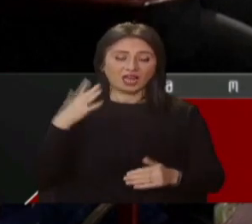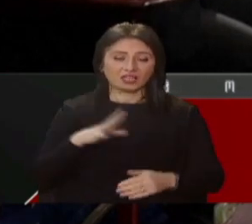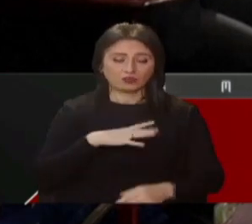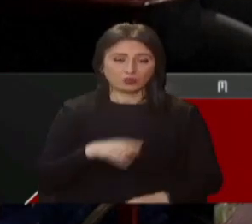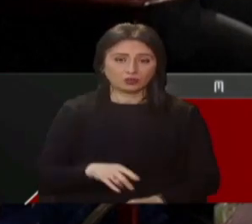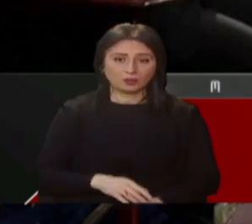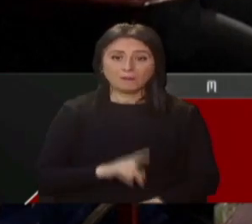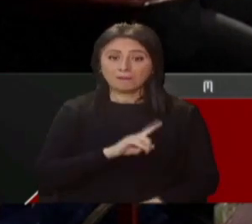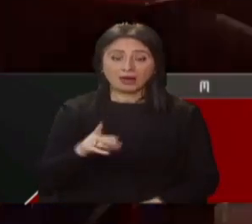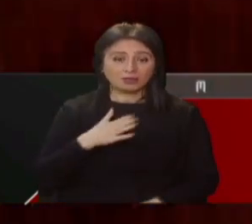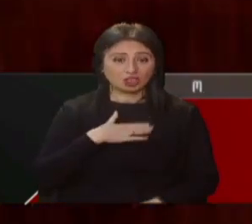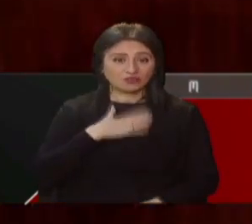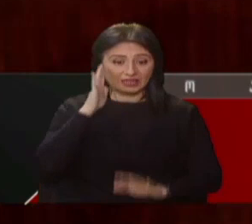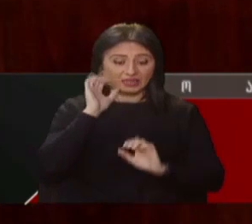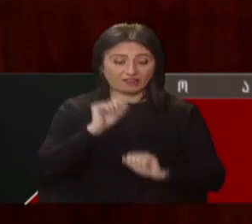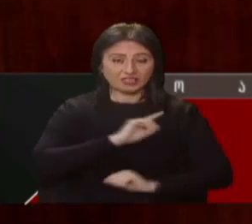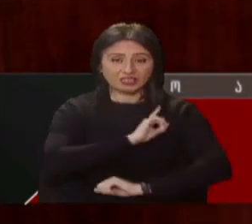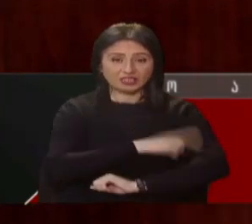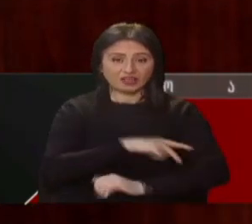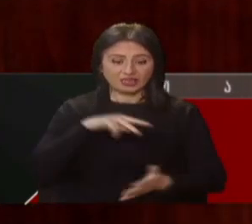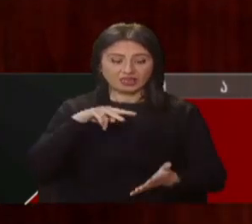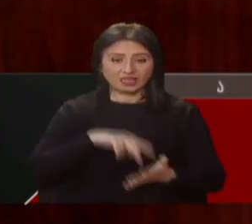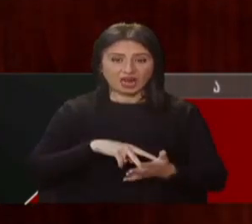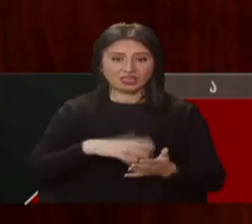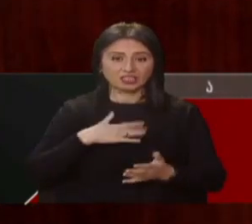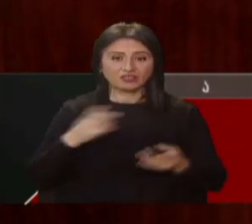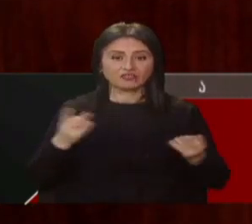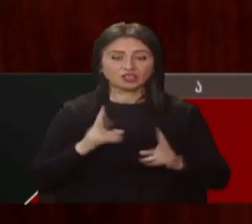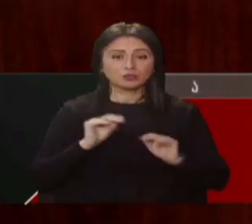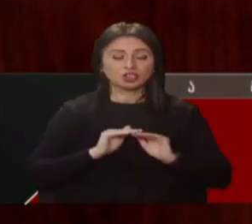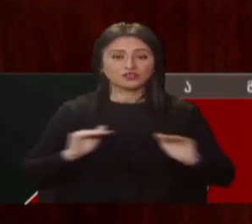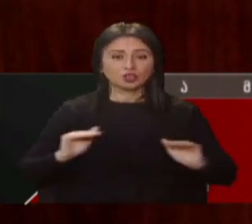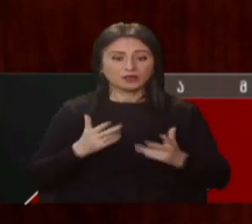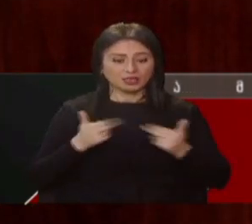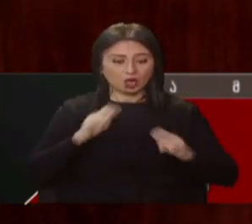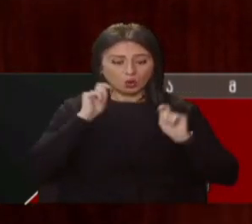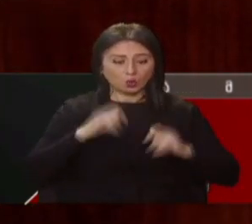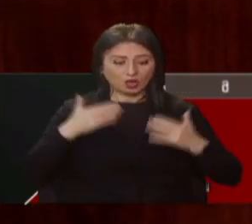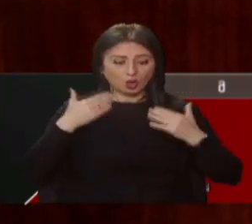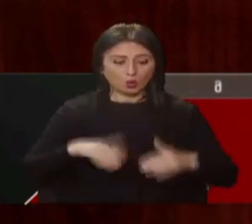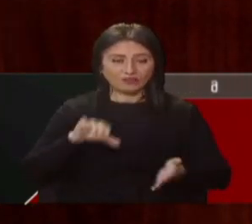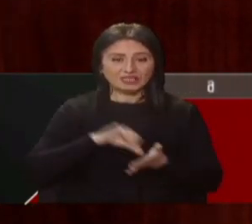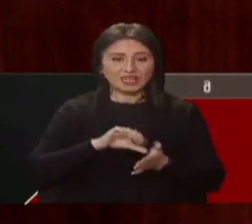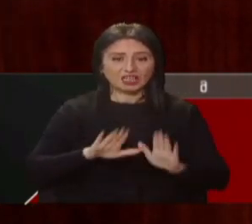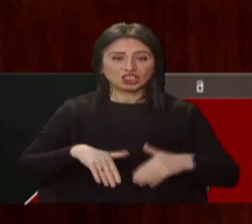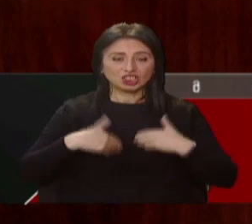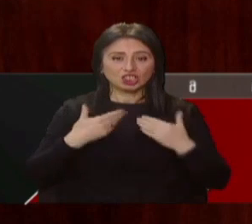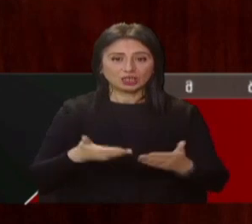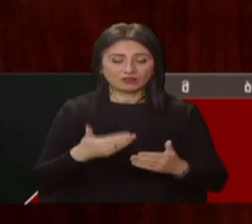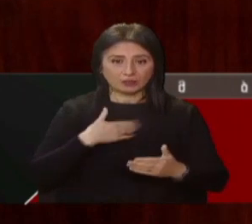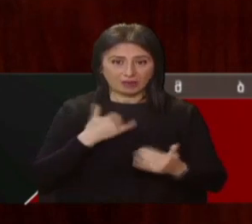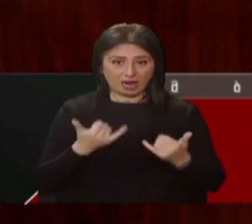გვქონია. მაგრამ ჩვენი თავდაცვის ძალები დგანან, ჩვენ გვჭირდება მშვიდობა, დიახ უკრაინამ უკვე წარადგინა შეთავაზებები, რომელიც